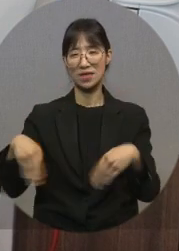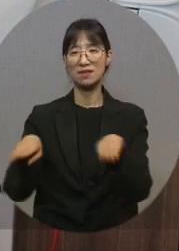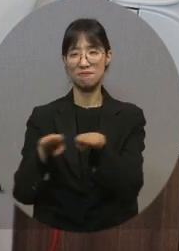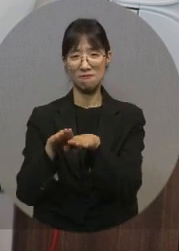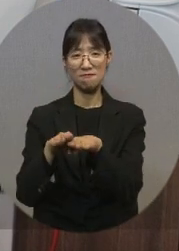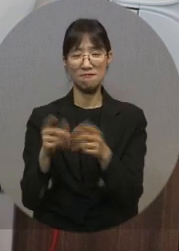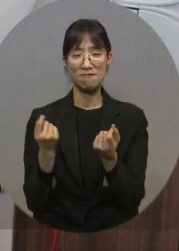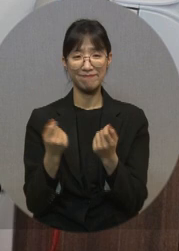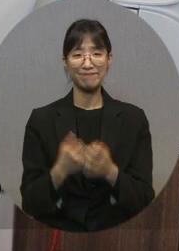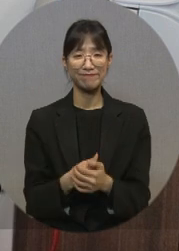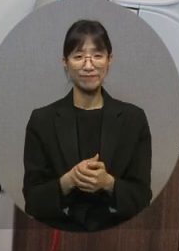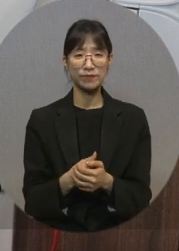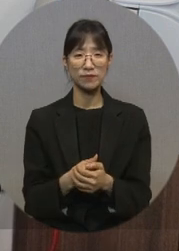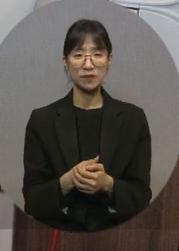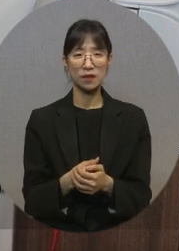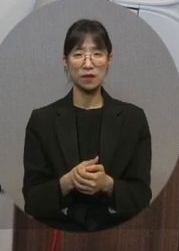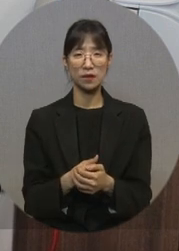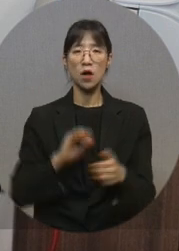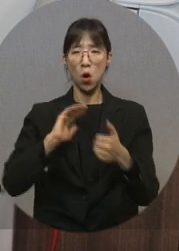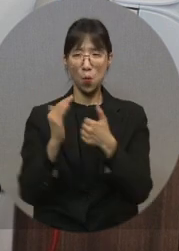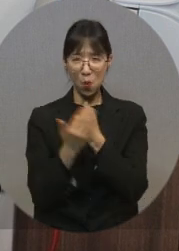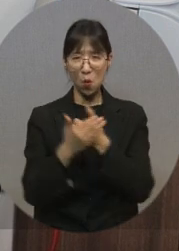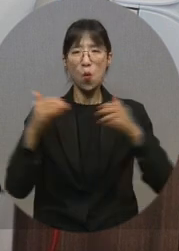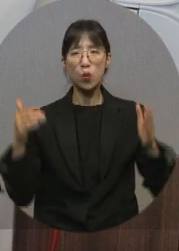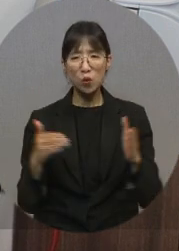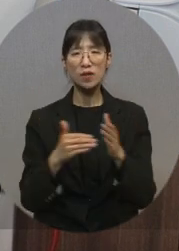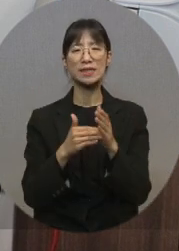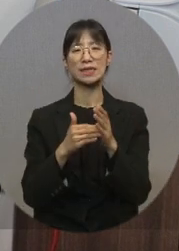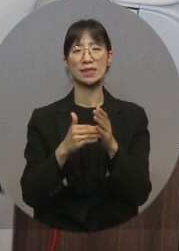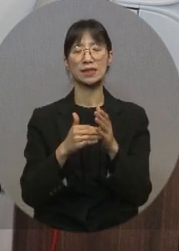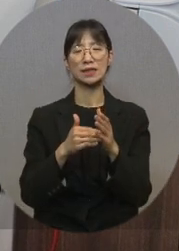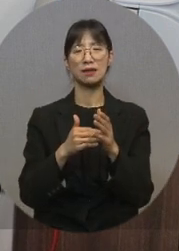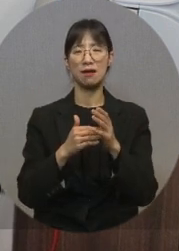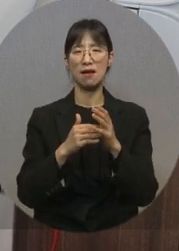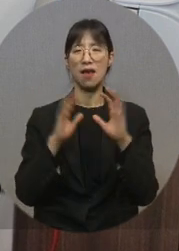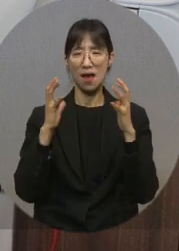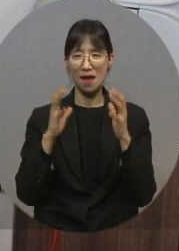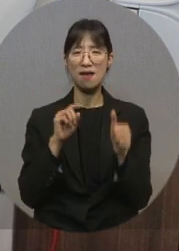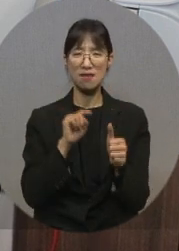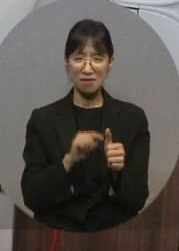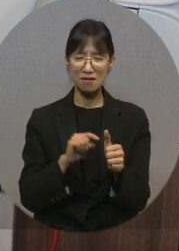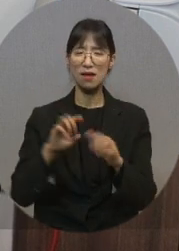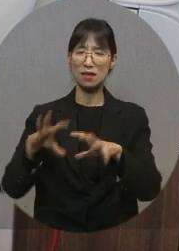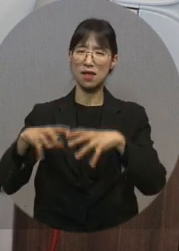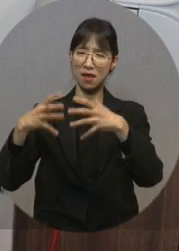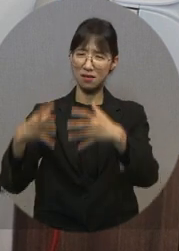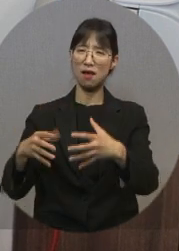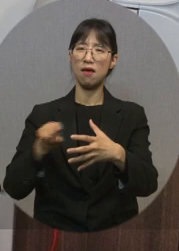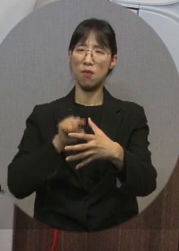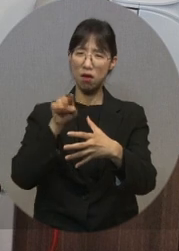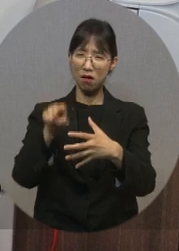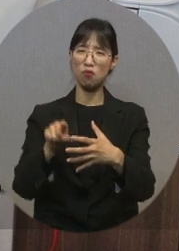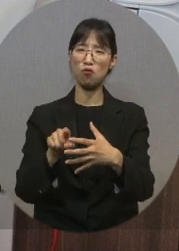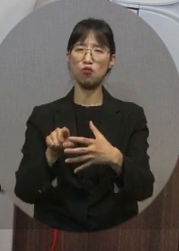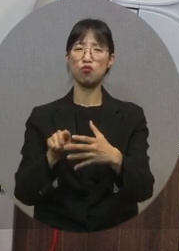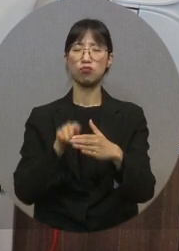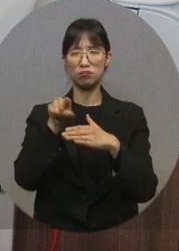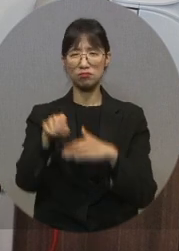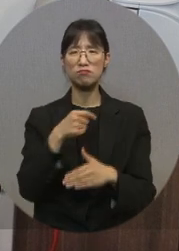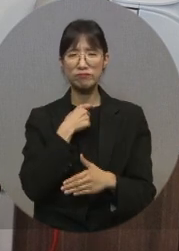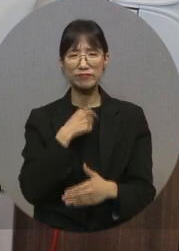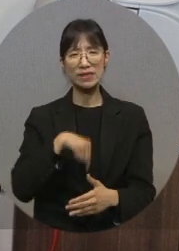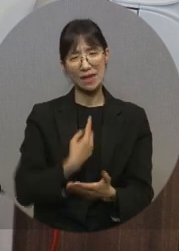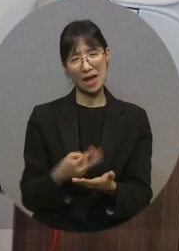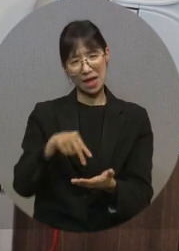아동보호시설이라고 합니다. 그래서 그 보호 종료가 된 아동들이 이제는 세상 밖으로 나가기 위해서 자신들의